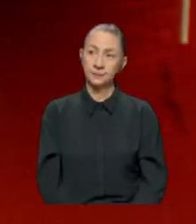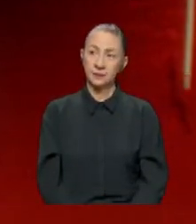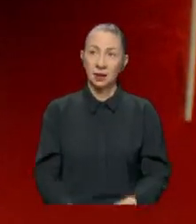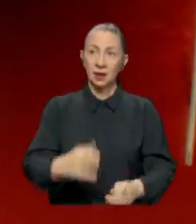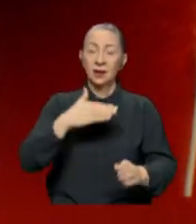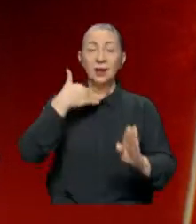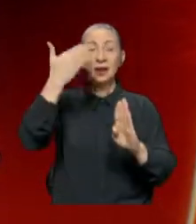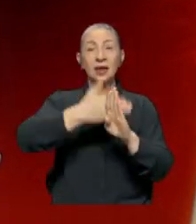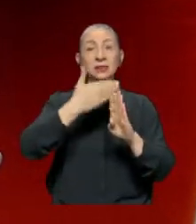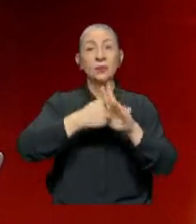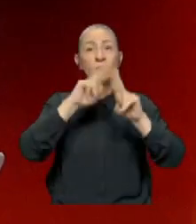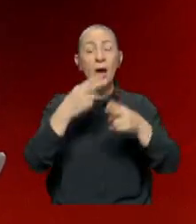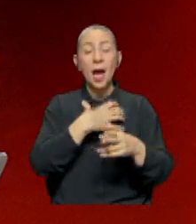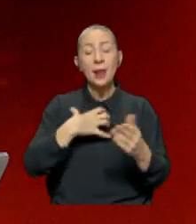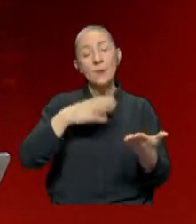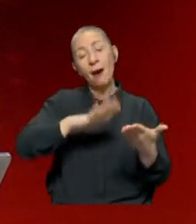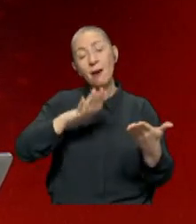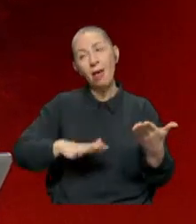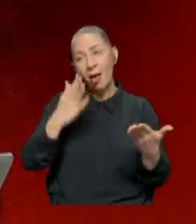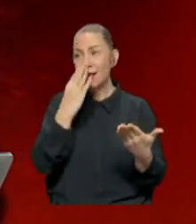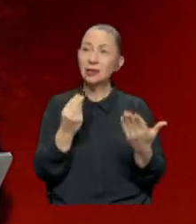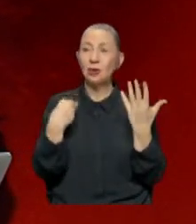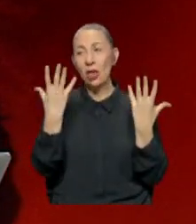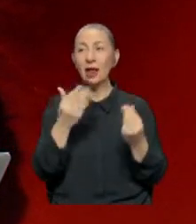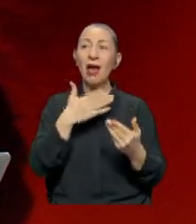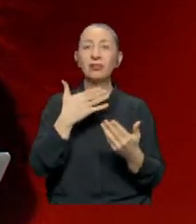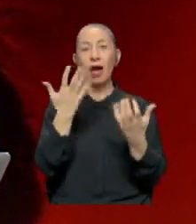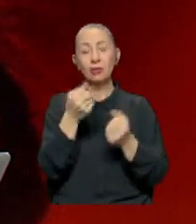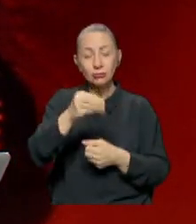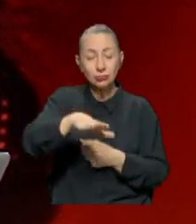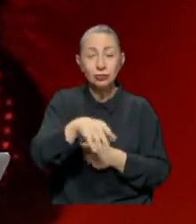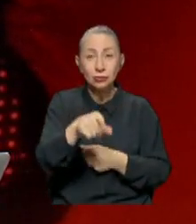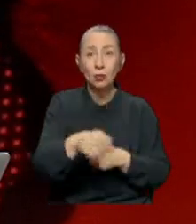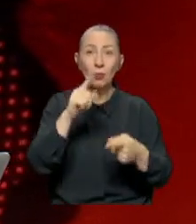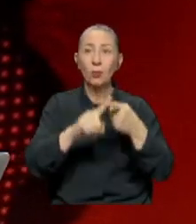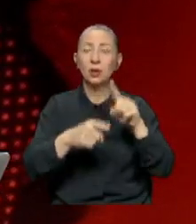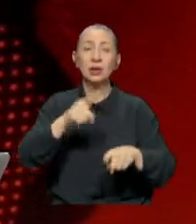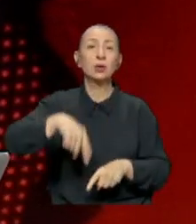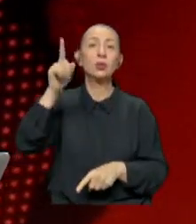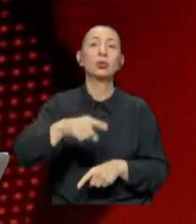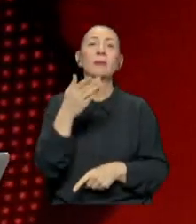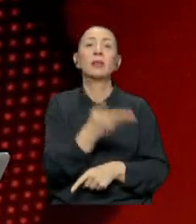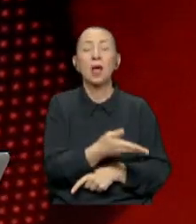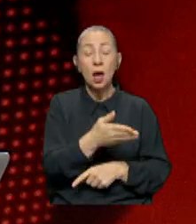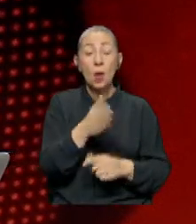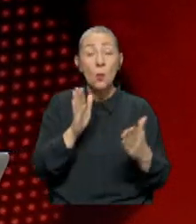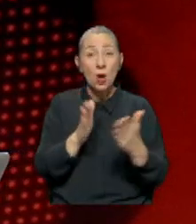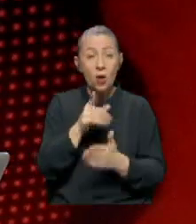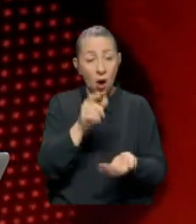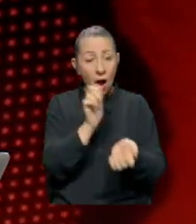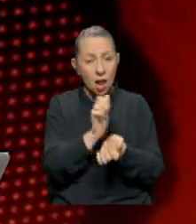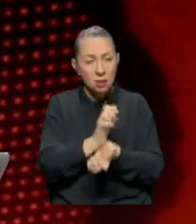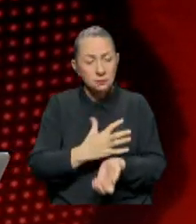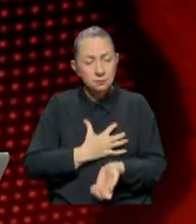Kasap dükkanında annem karne hediyesi olarak bana et aldı diyen küçük çocuk siyasetin gündeminde. Muhalefet o